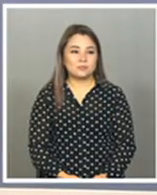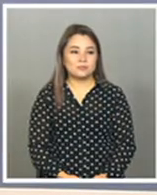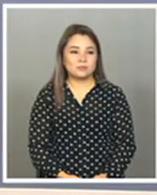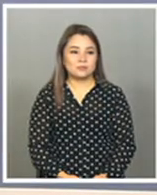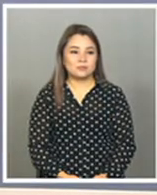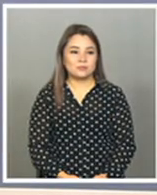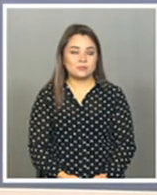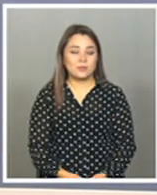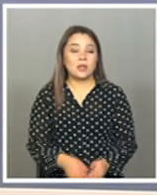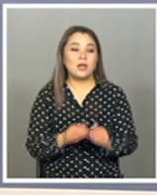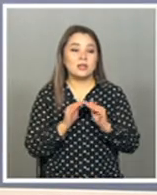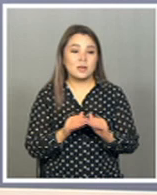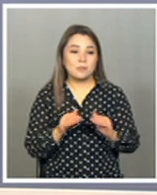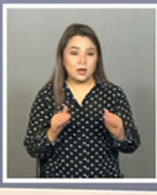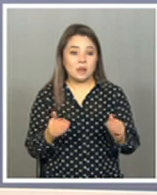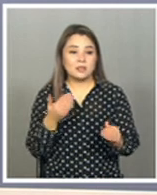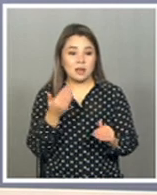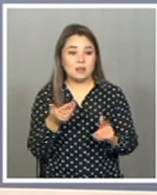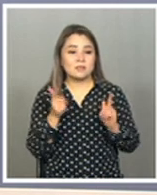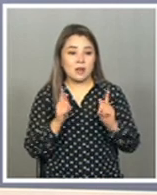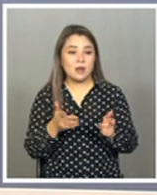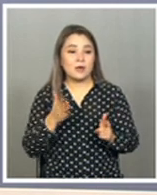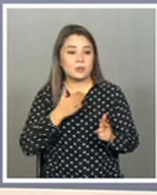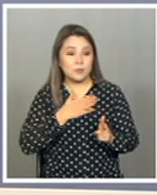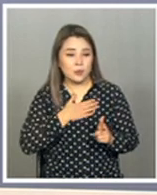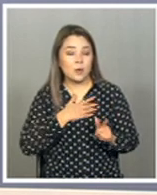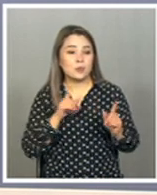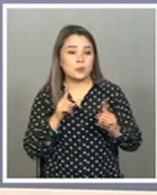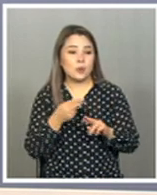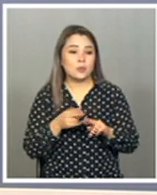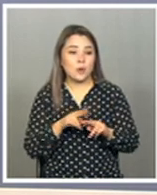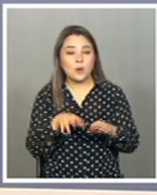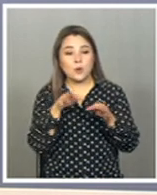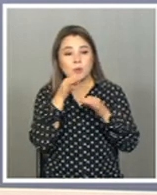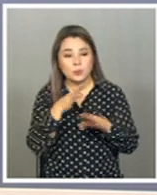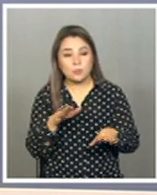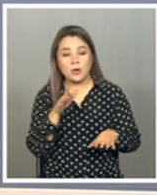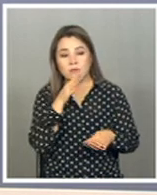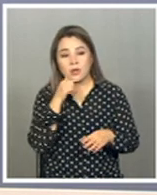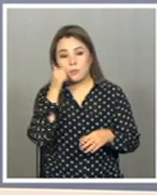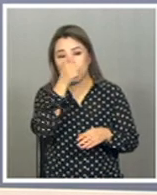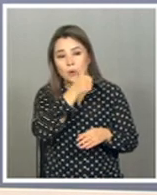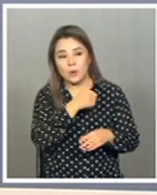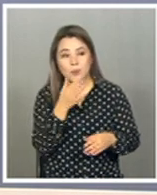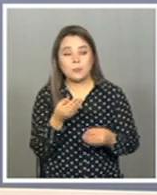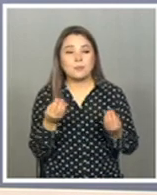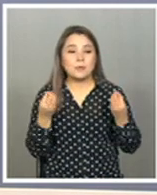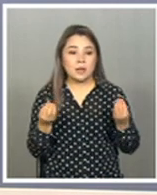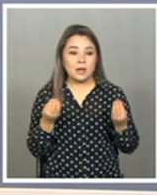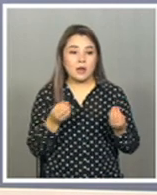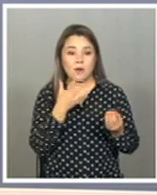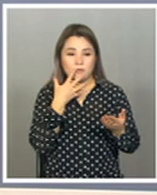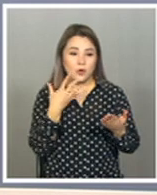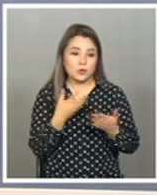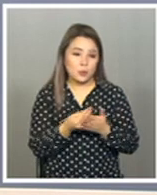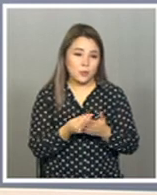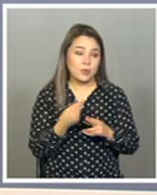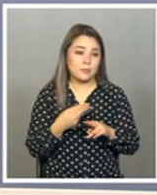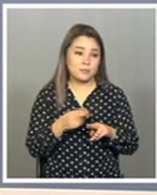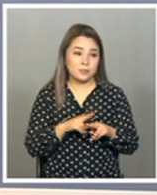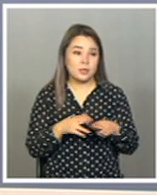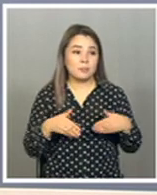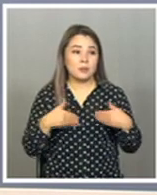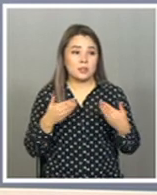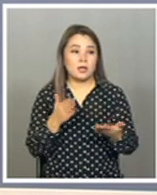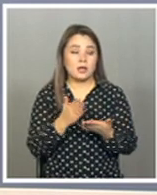Ребята, вы, наверное, согласитесь со мной, что любое время года прекрасно по-своему. Я предлагаю вам